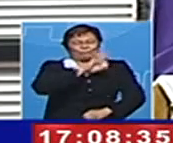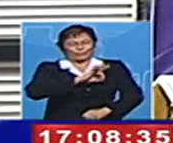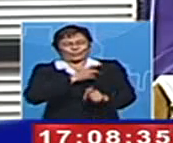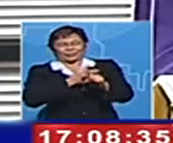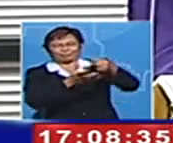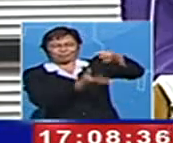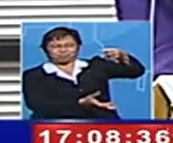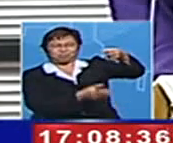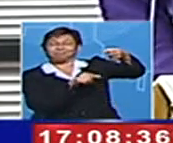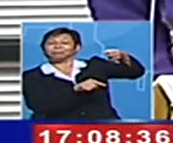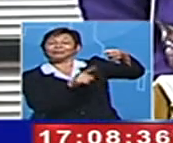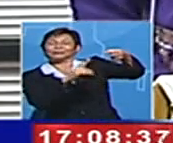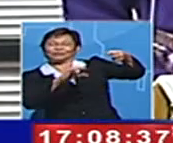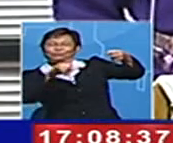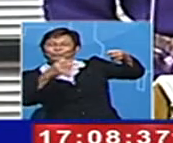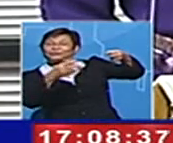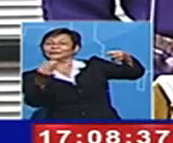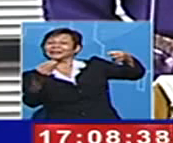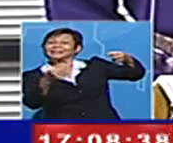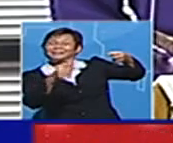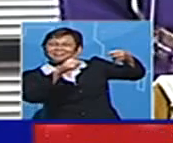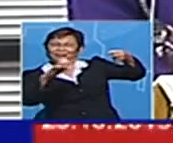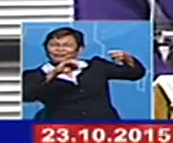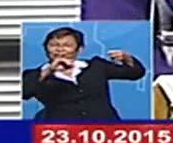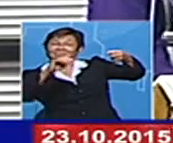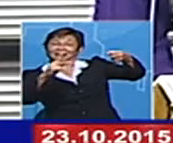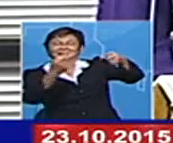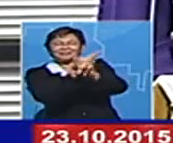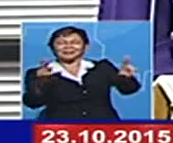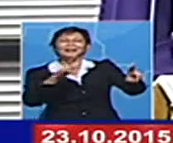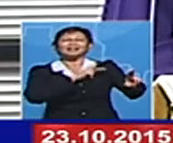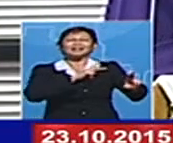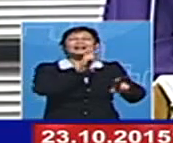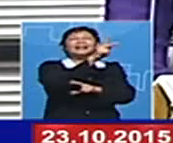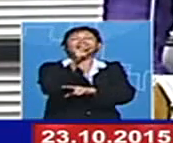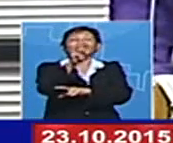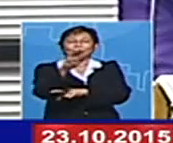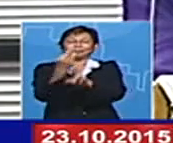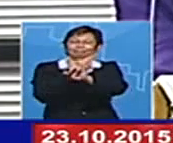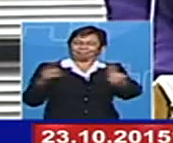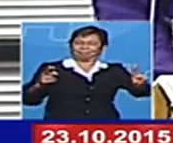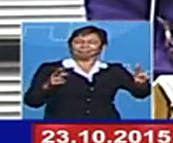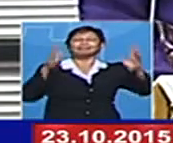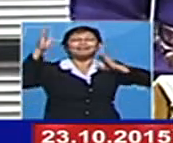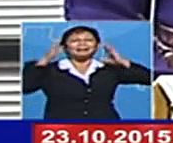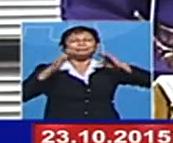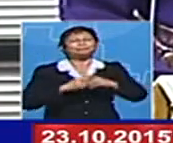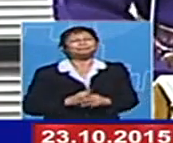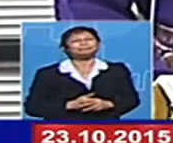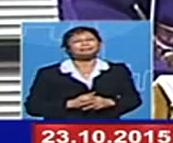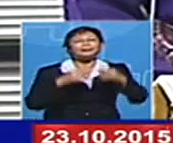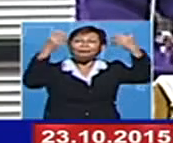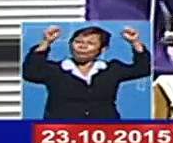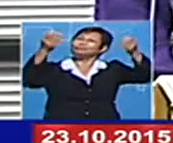dengan peruntukan sebanyak R juta yang disediakan oleh Kementerian komunikasi dan multimedia Malaysia Tuan